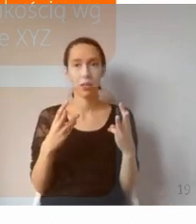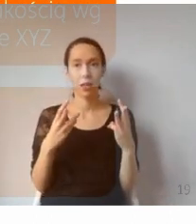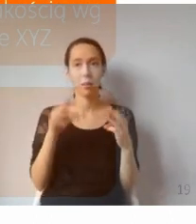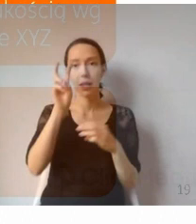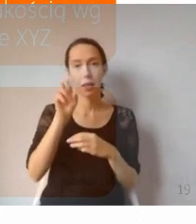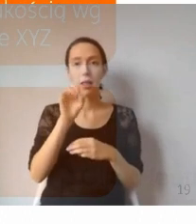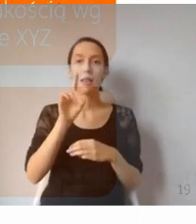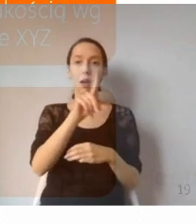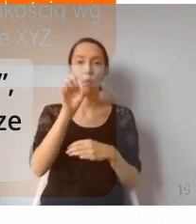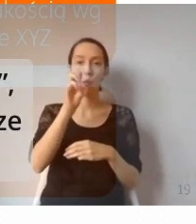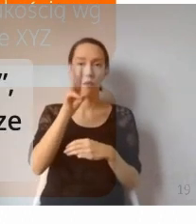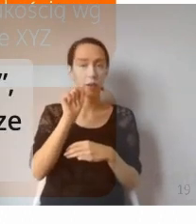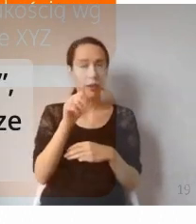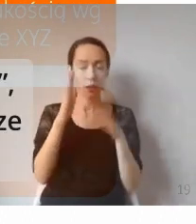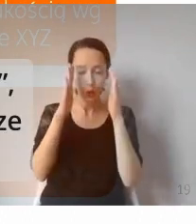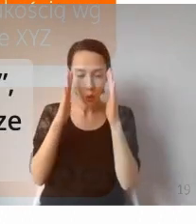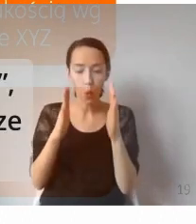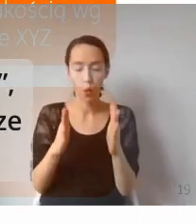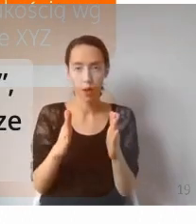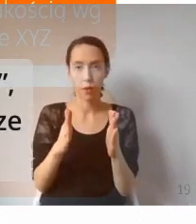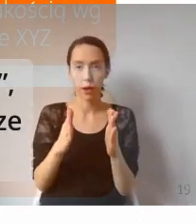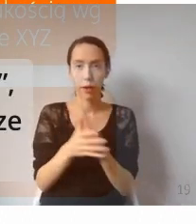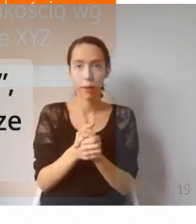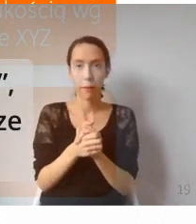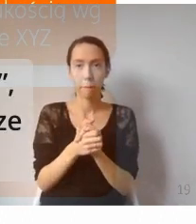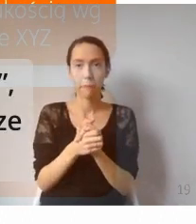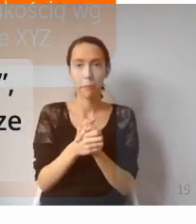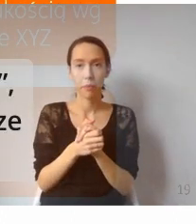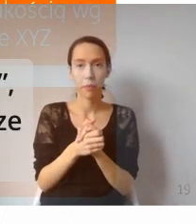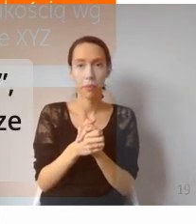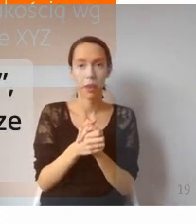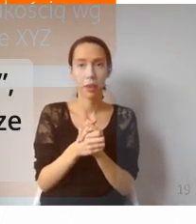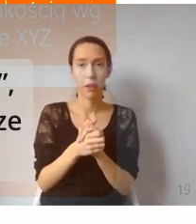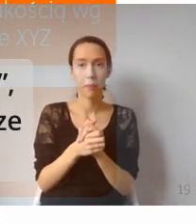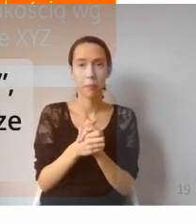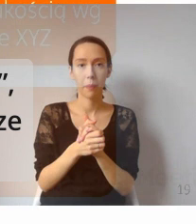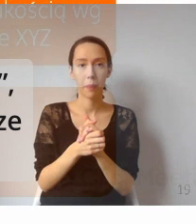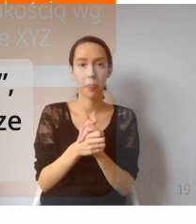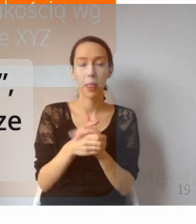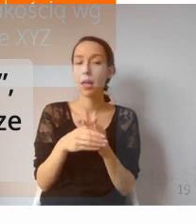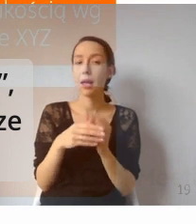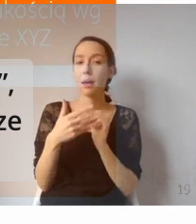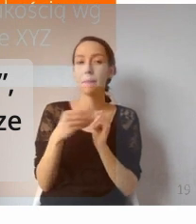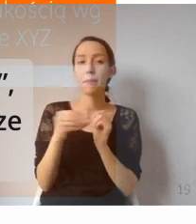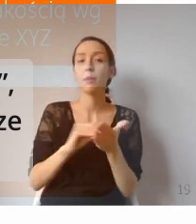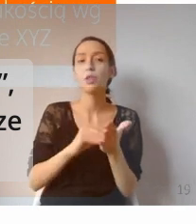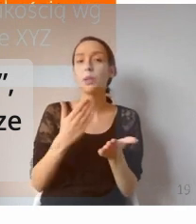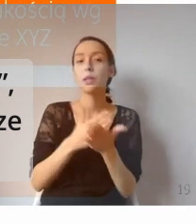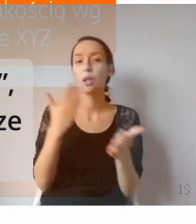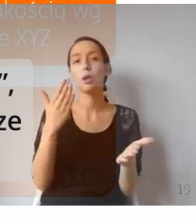wygląda bardziej konkretnie. Zamiast na przykład software developer, zamiast programista, warto już tutaj wpisać, że